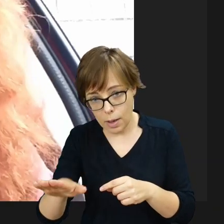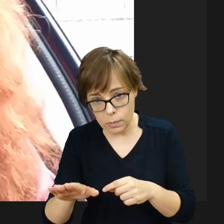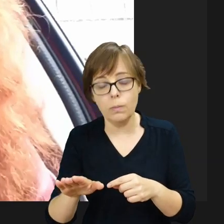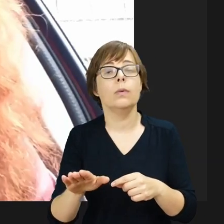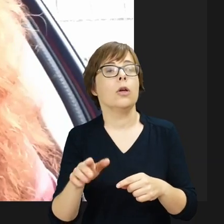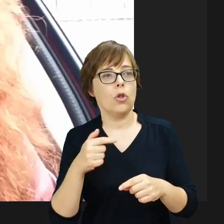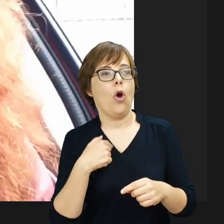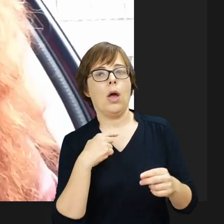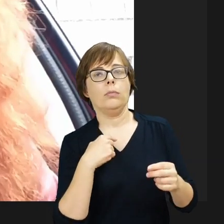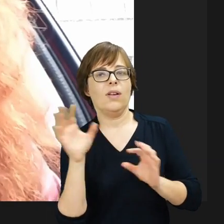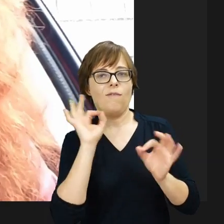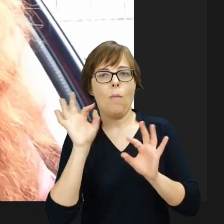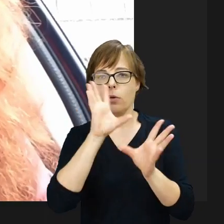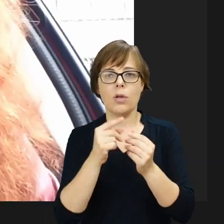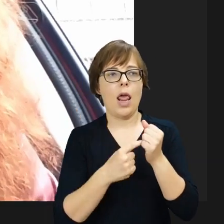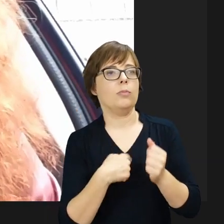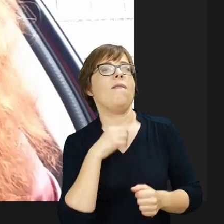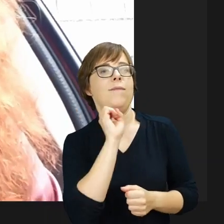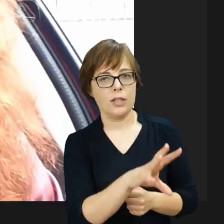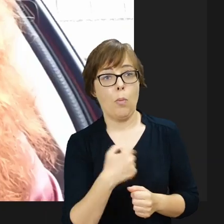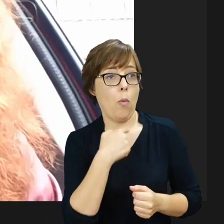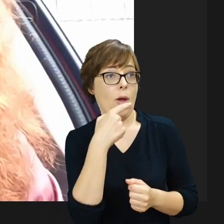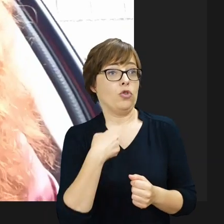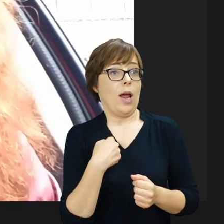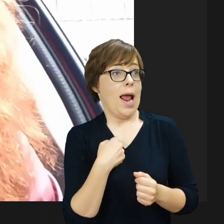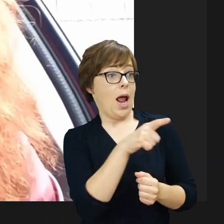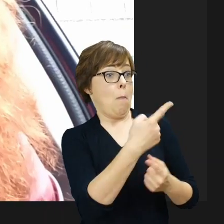na razie skończyło się niczym, ale